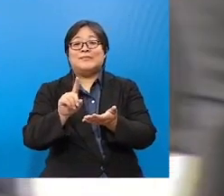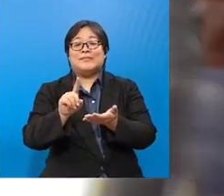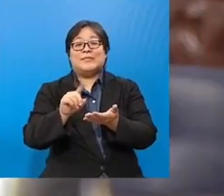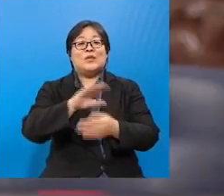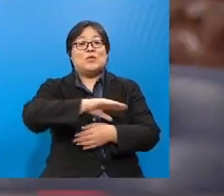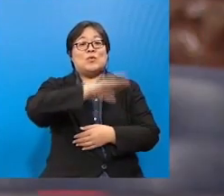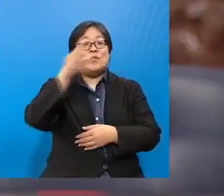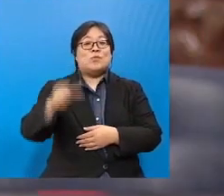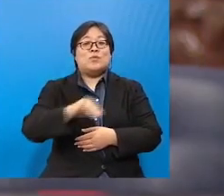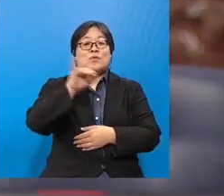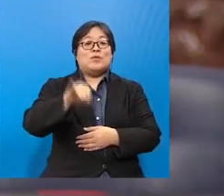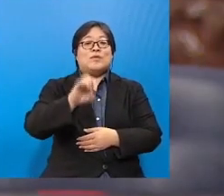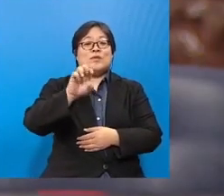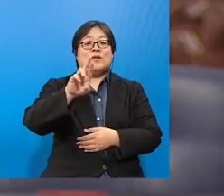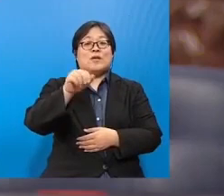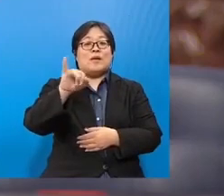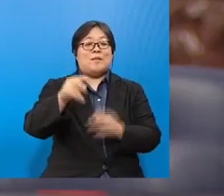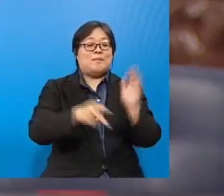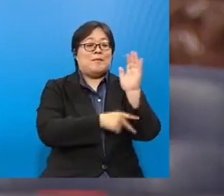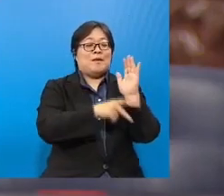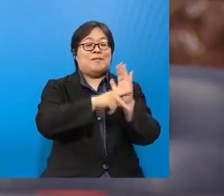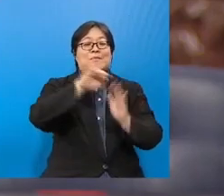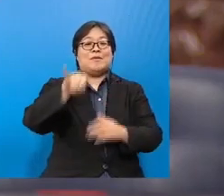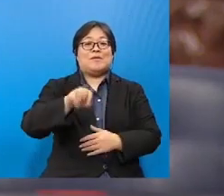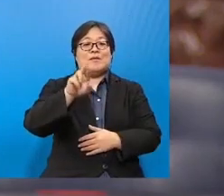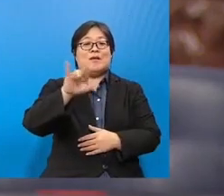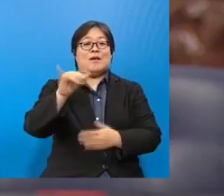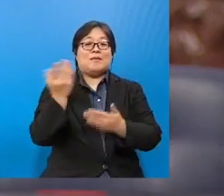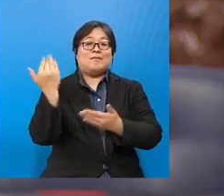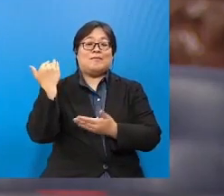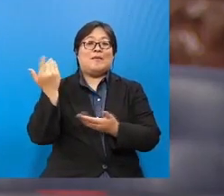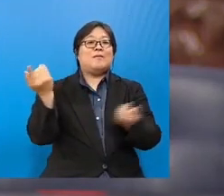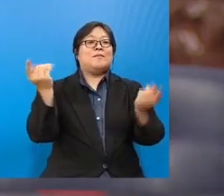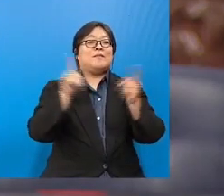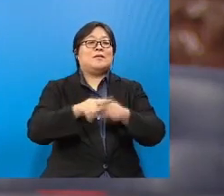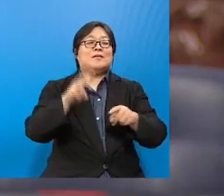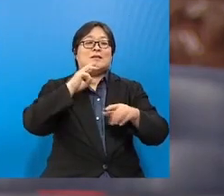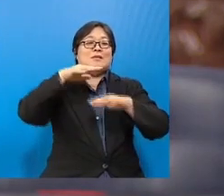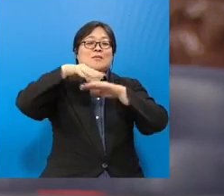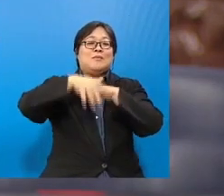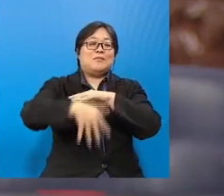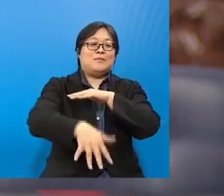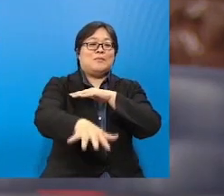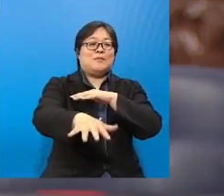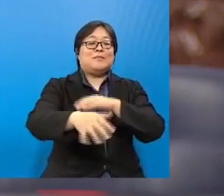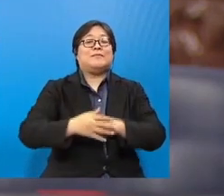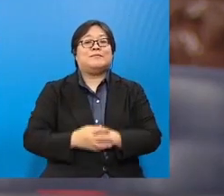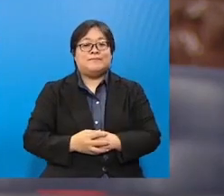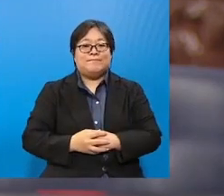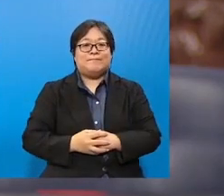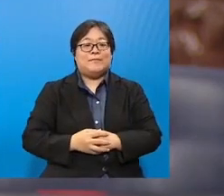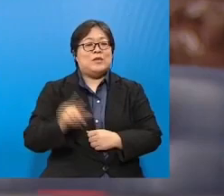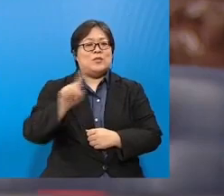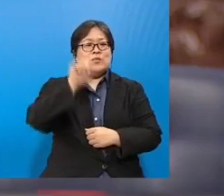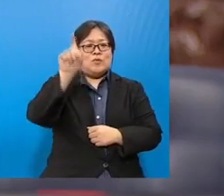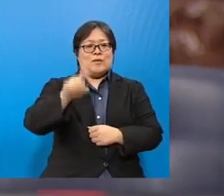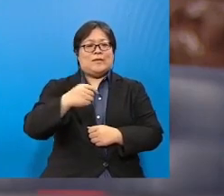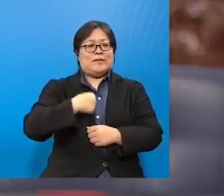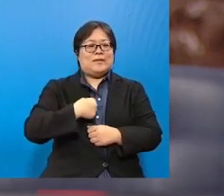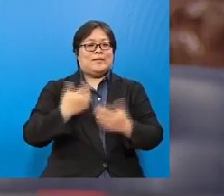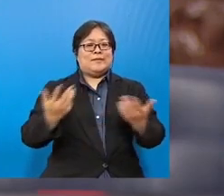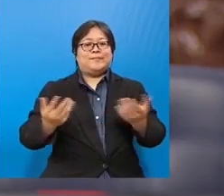jerai ataupun di Palembang Jaya Baru Rini yang ditimpa musibah kepala air dana seorang saya